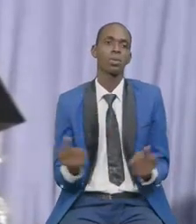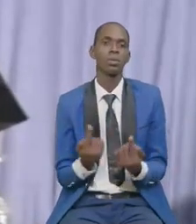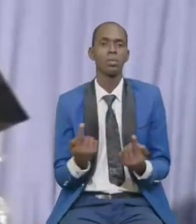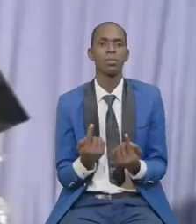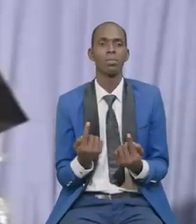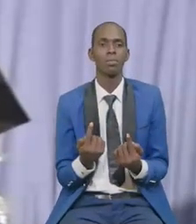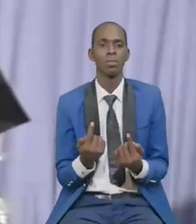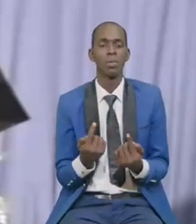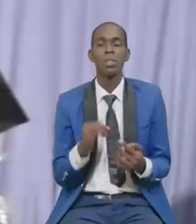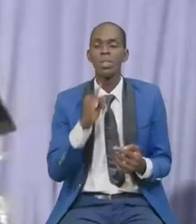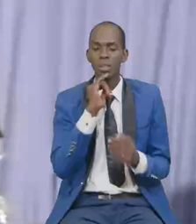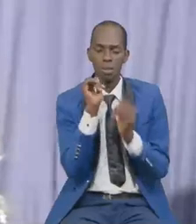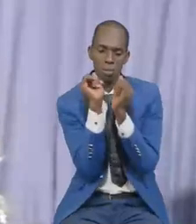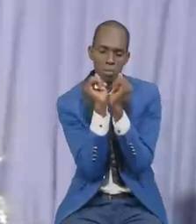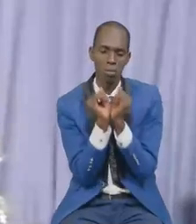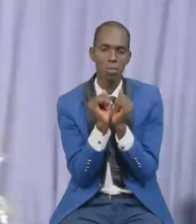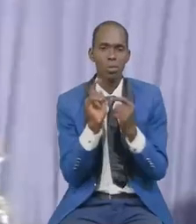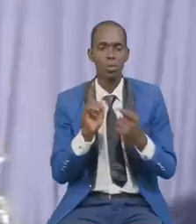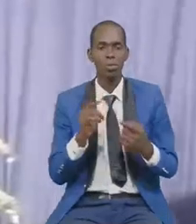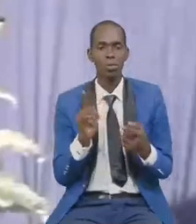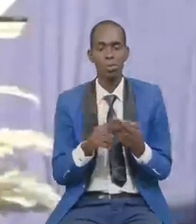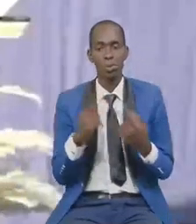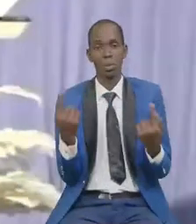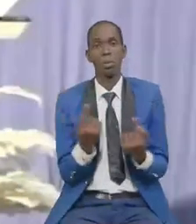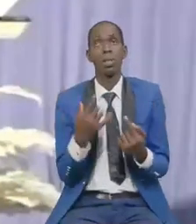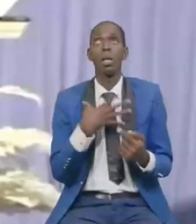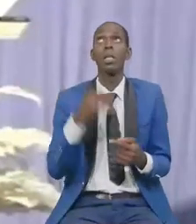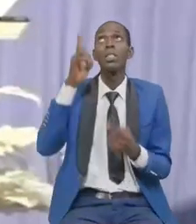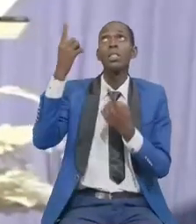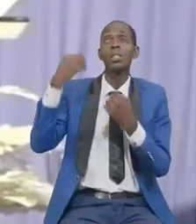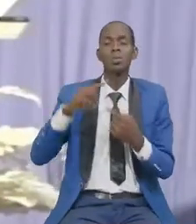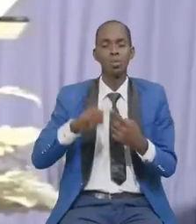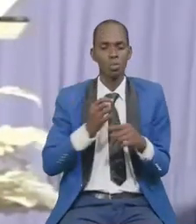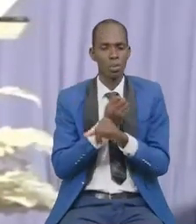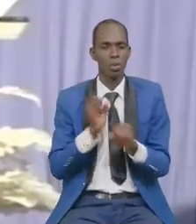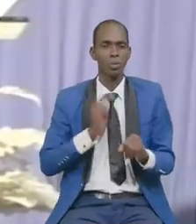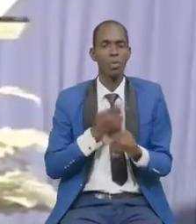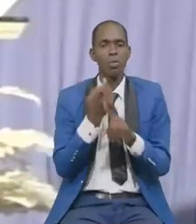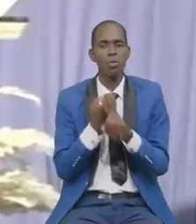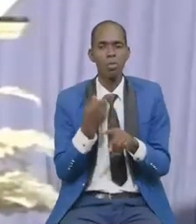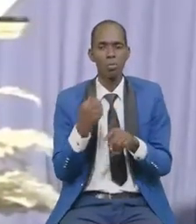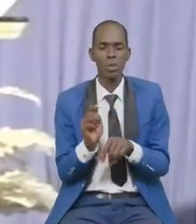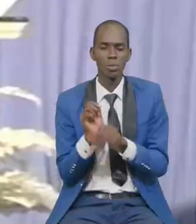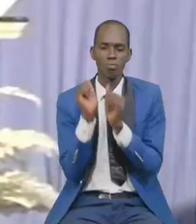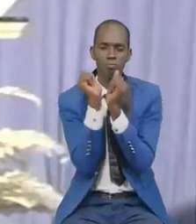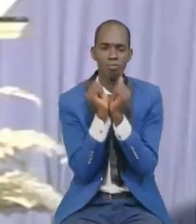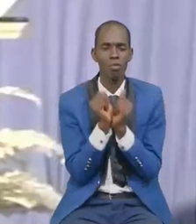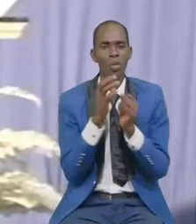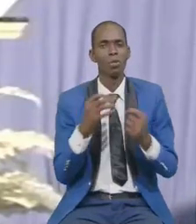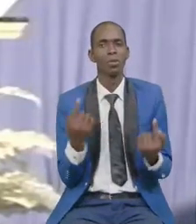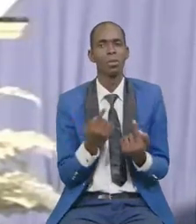péché. Et il est venu nous affranchir de l'esclavage. Il y a des gens qui luttent dans leur